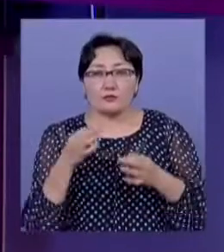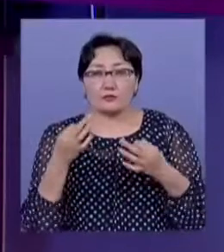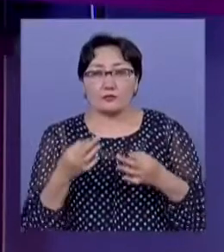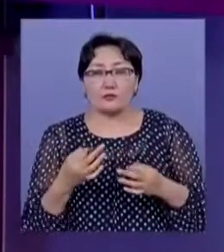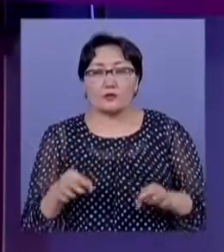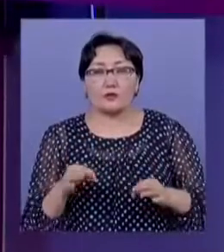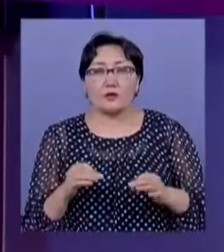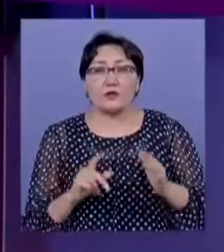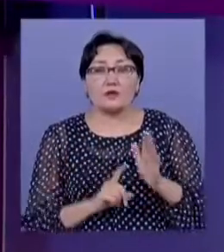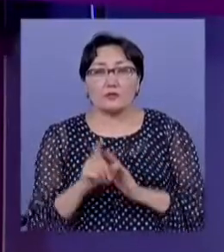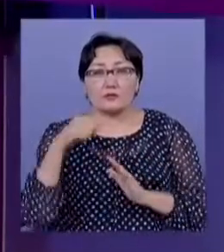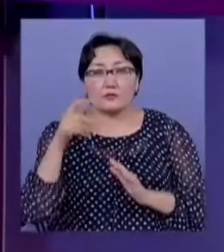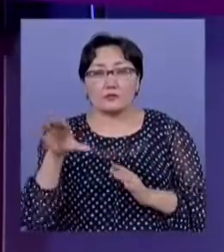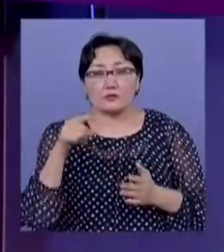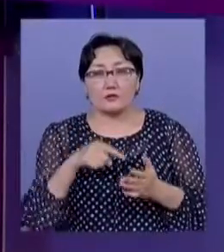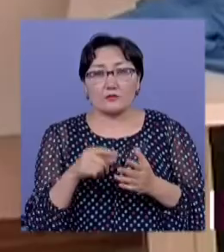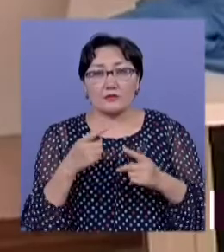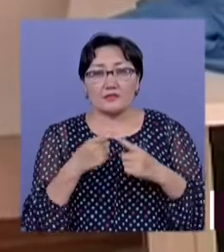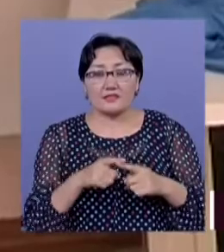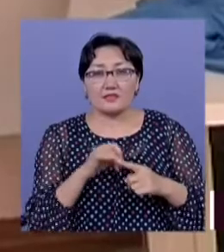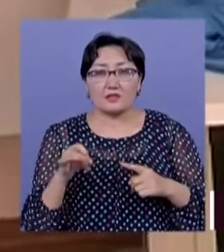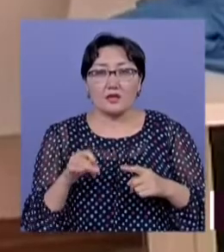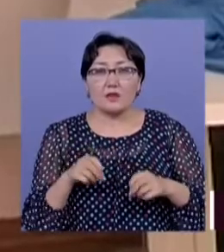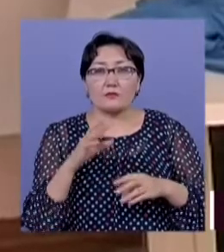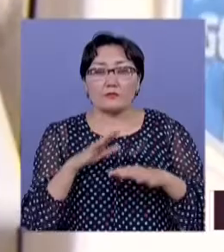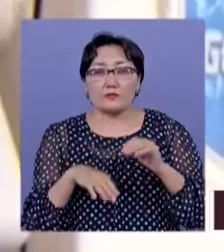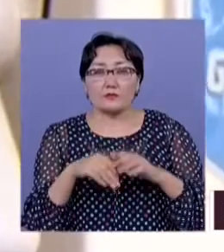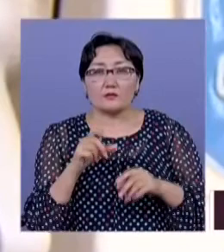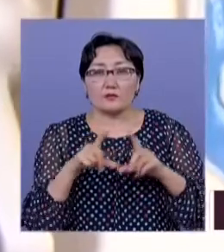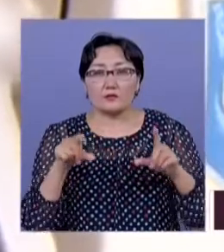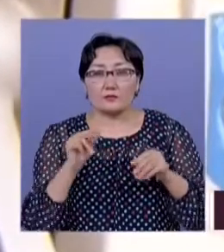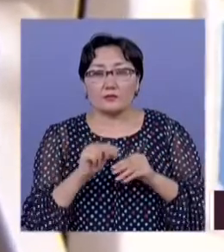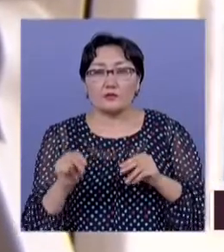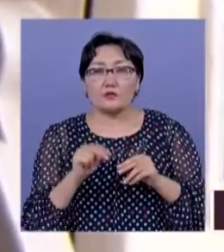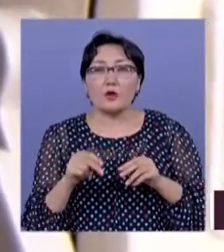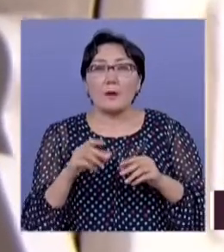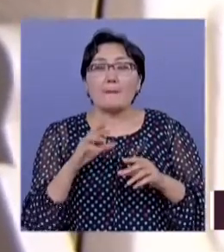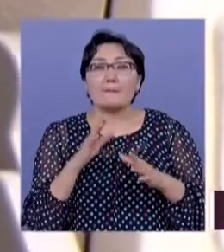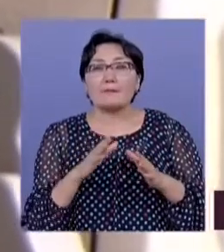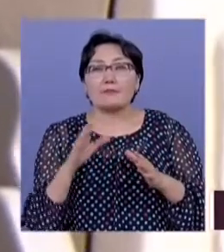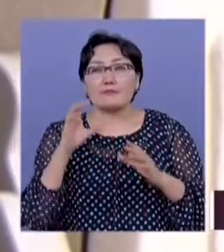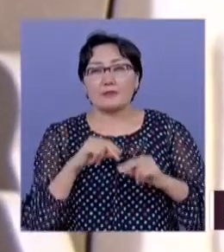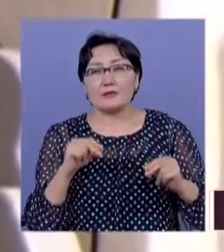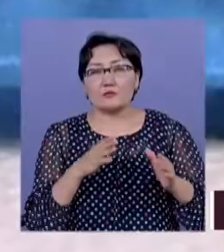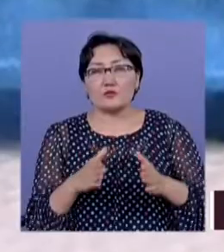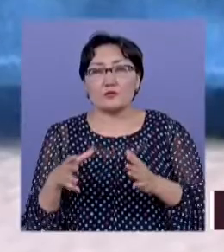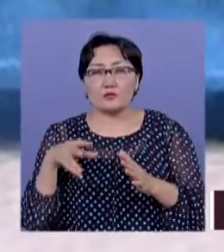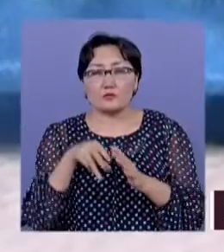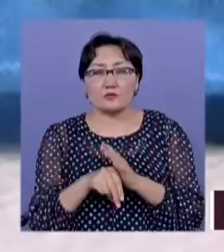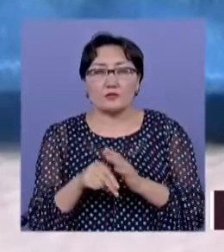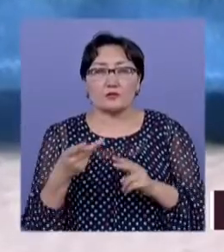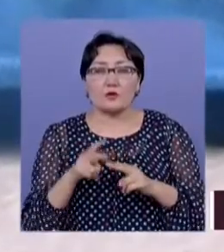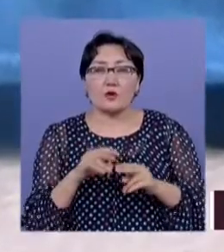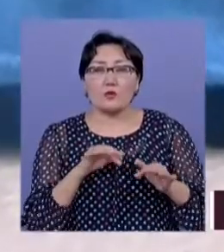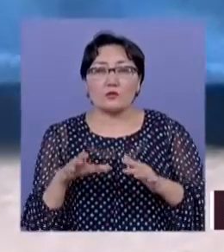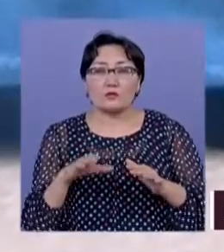оқу жылынан бастап қаладағы барлық техникалық және кәсіптік білім беру ұйымдарында білім жүйесі іске қосылмақ. Соның арқасында оқу